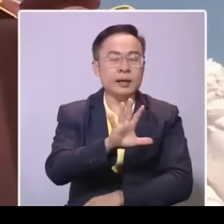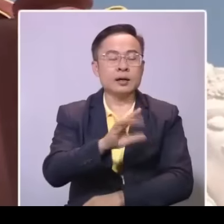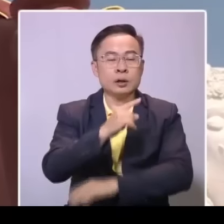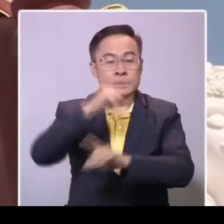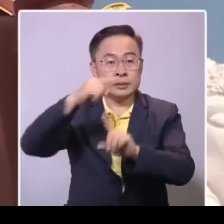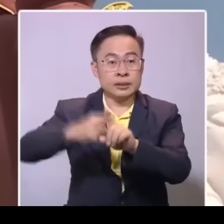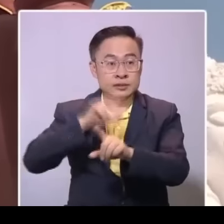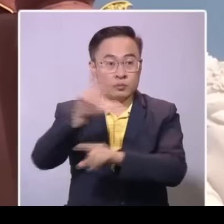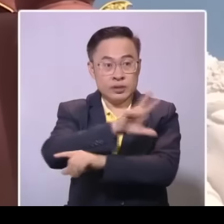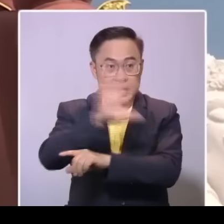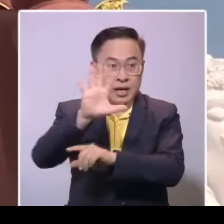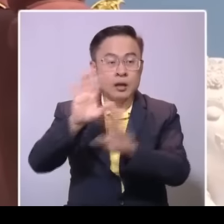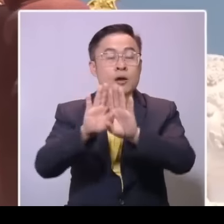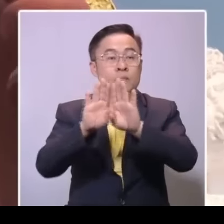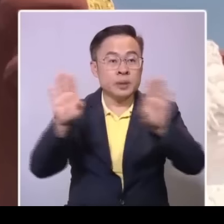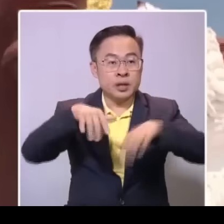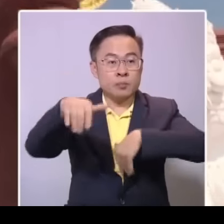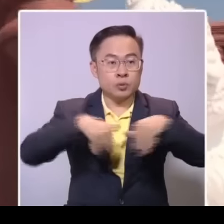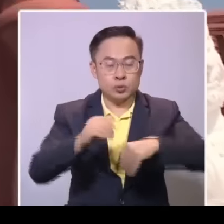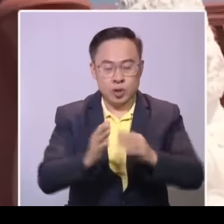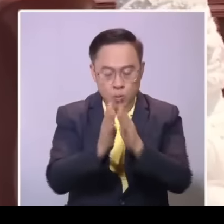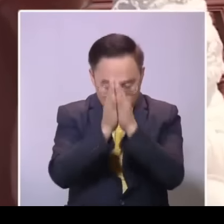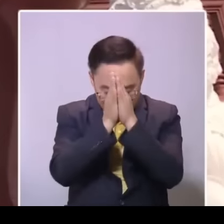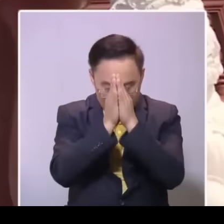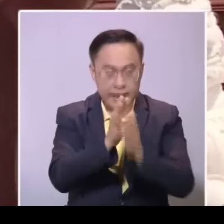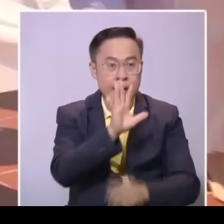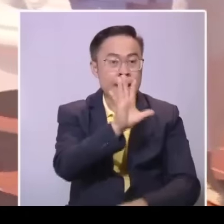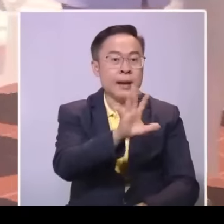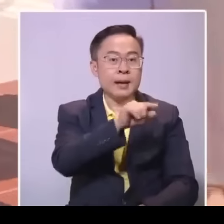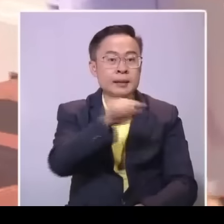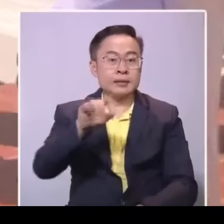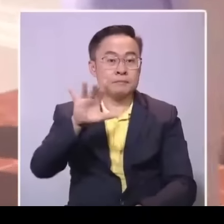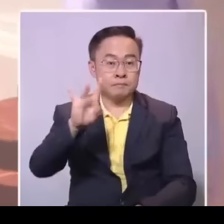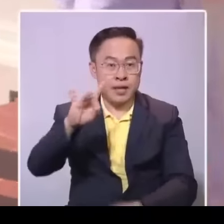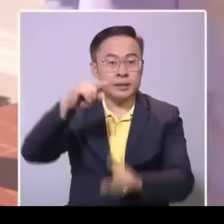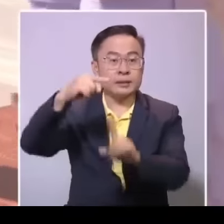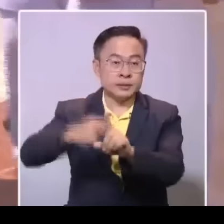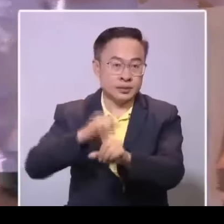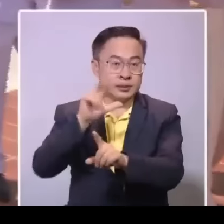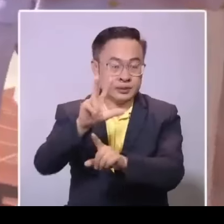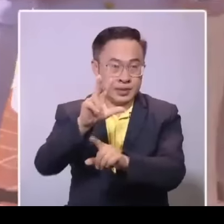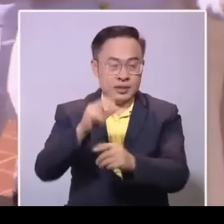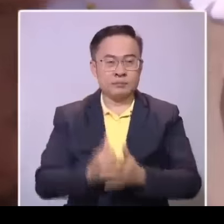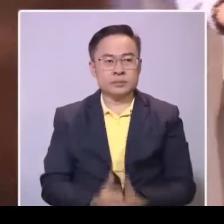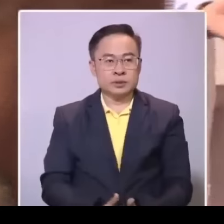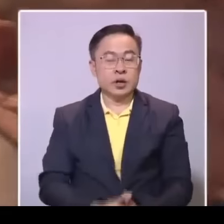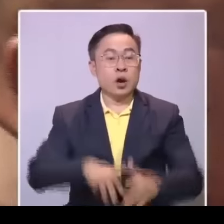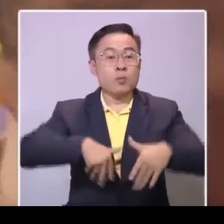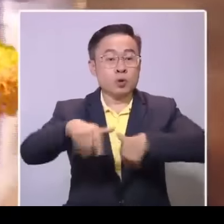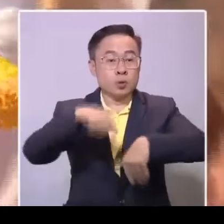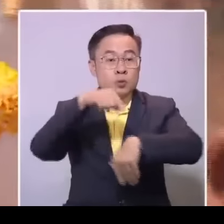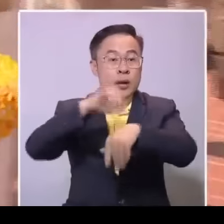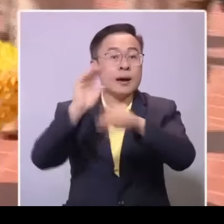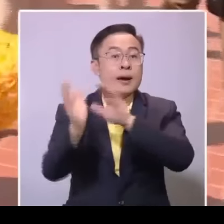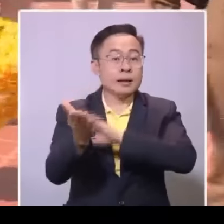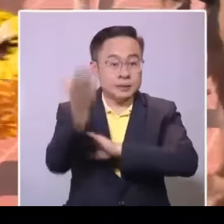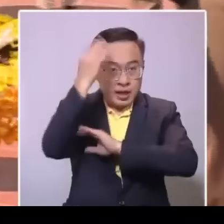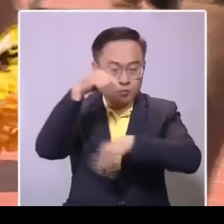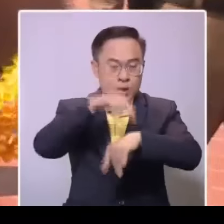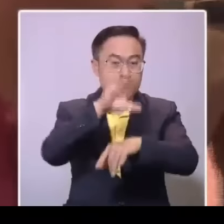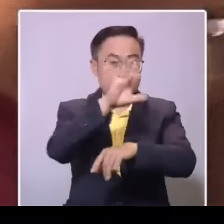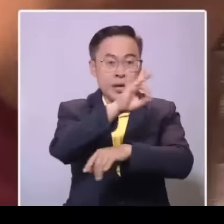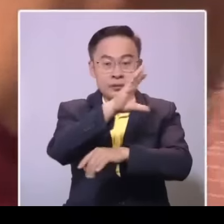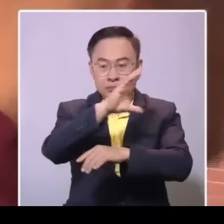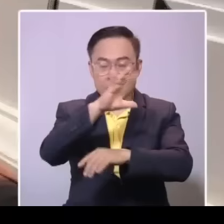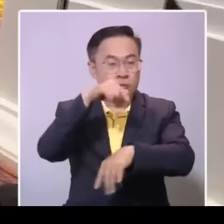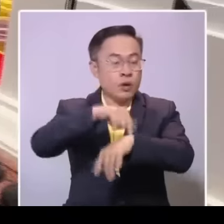เปิดให้ศาสนิกชนเข้ากราบสักการะถึงวันที่ 8มีนาคมค่ะโดยเปิดรับปัดคิวรอบเช้าเวลา 8:00น